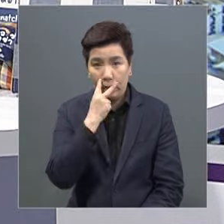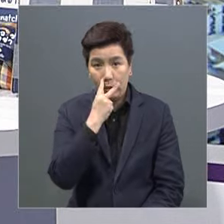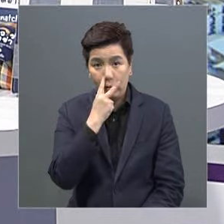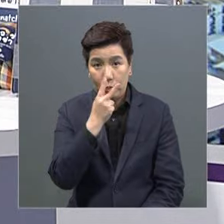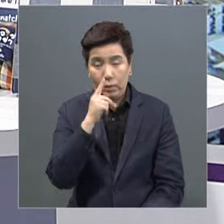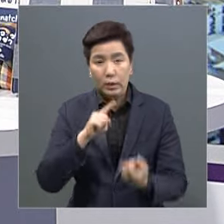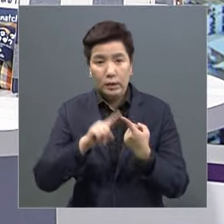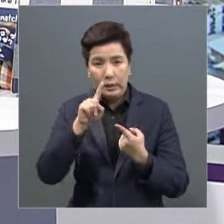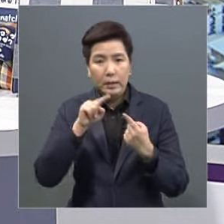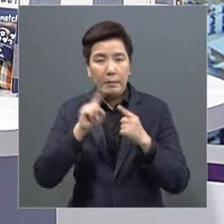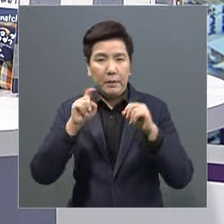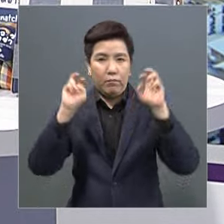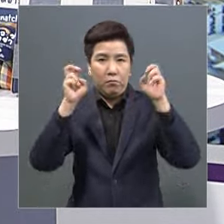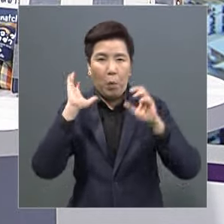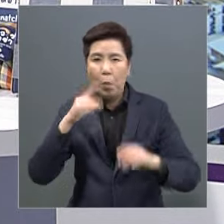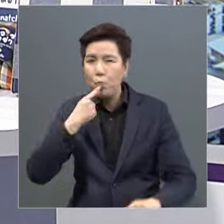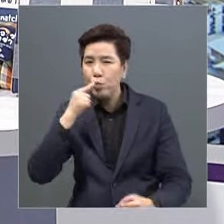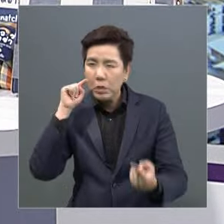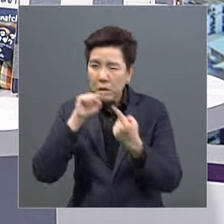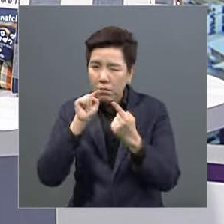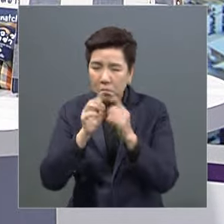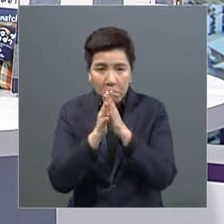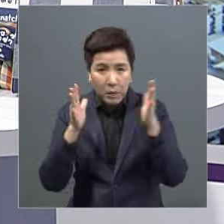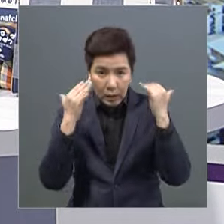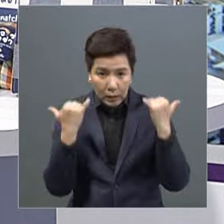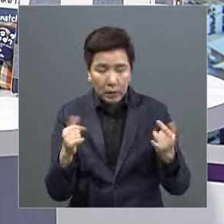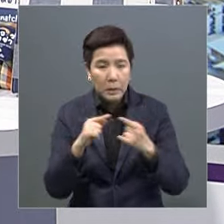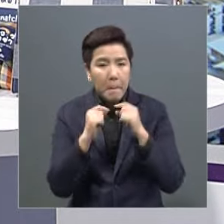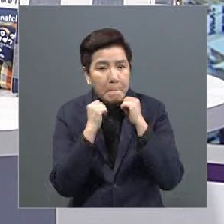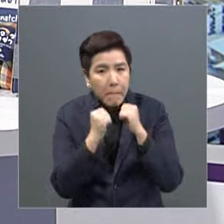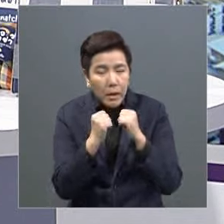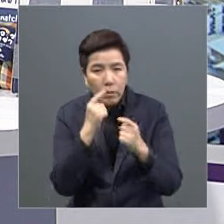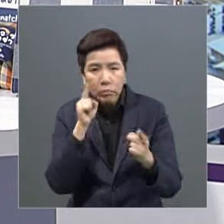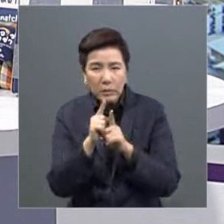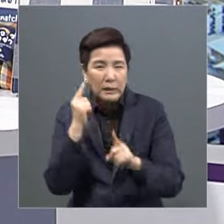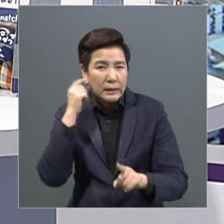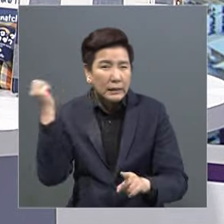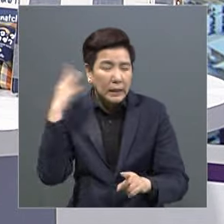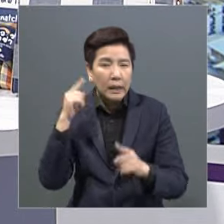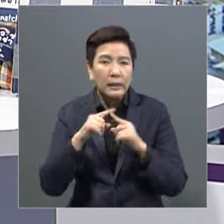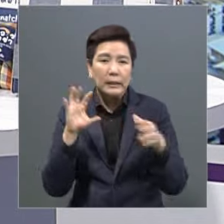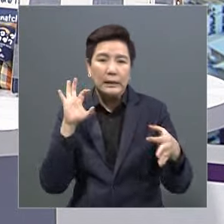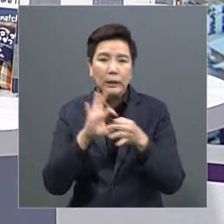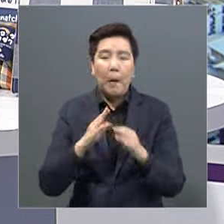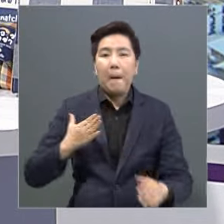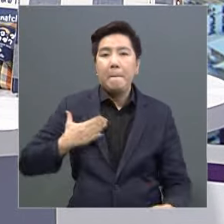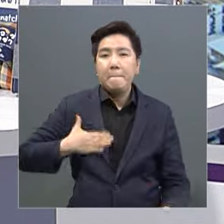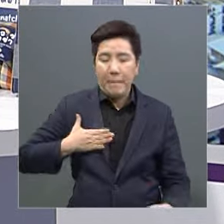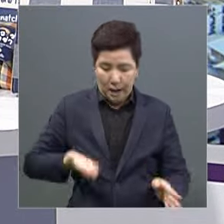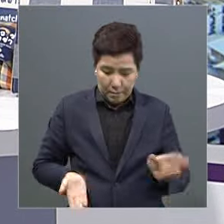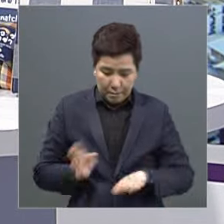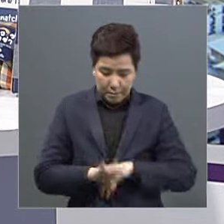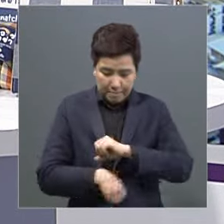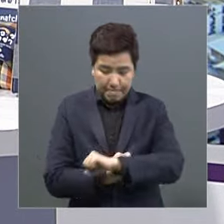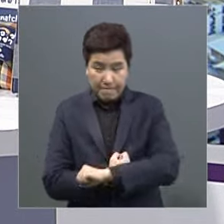ถึงเรื่องที่กำลังเป็นกระแสร้อนแรงอยู่ขณะนี้เนะคะที่พยายามที่จะบูมกันเหลือเกินเรื่องของกระแสผ้าเข่าม้าก็ต้องยกให้